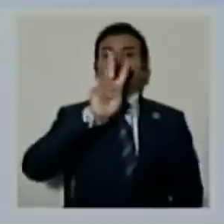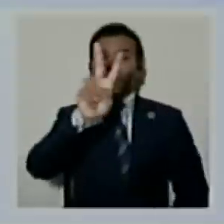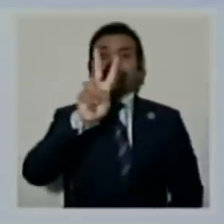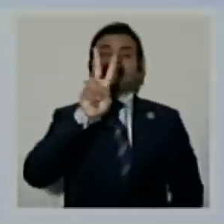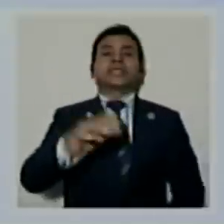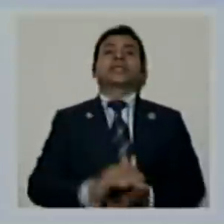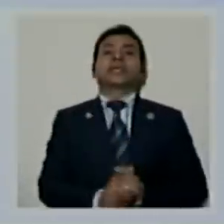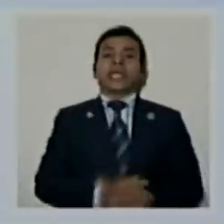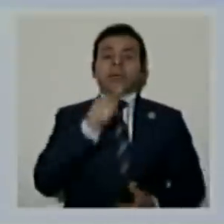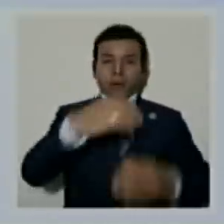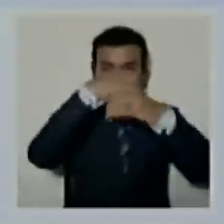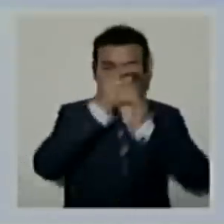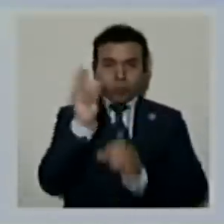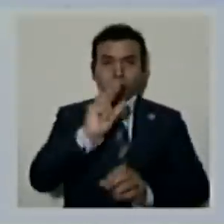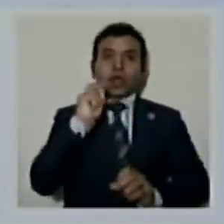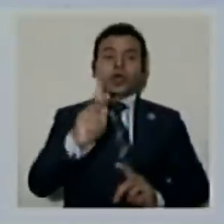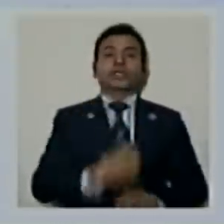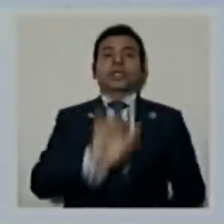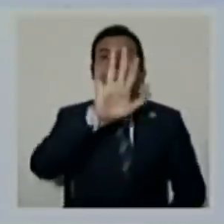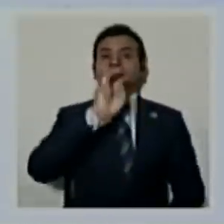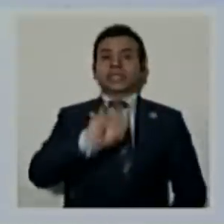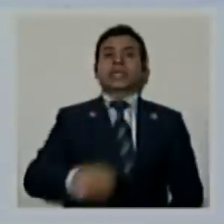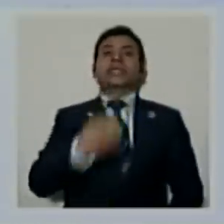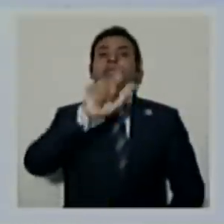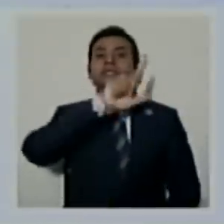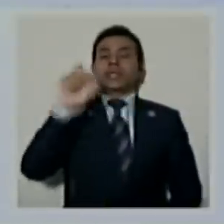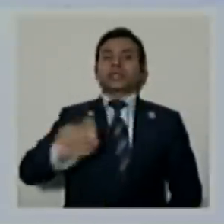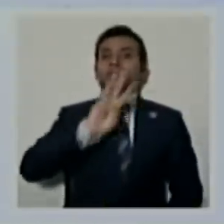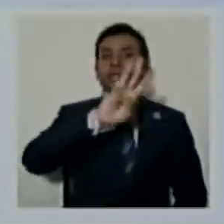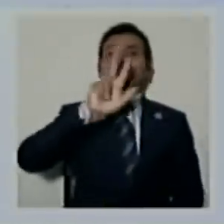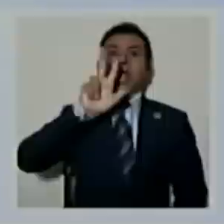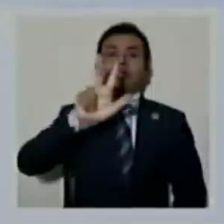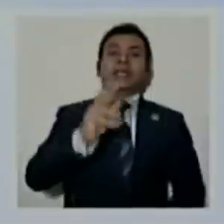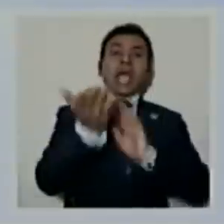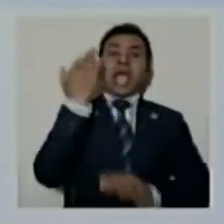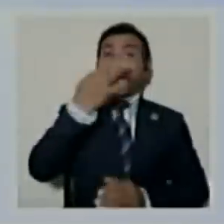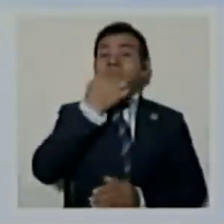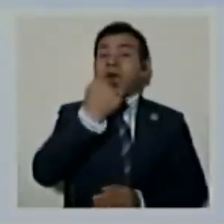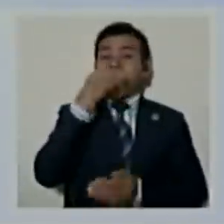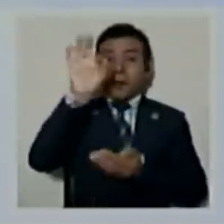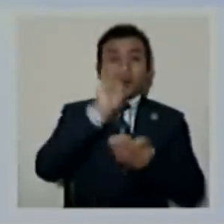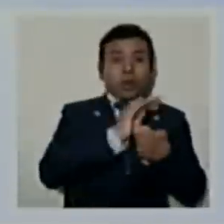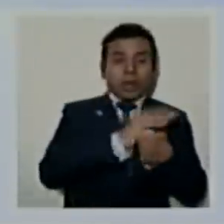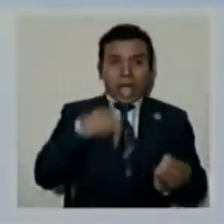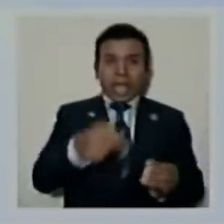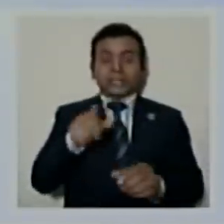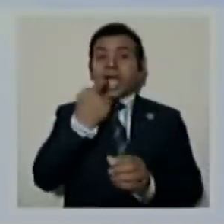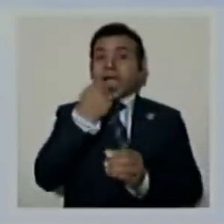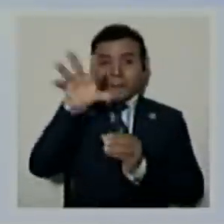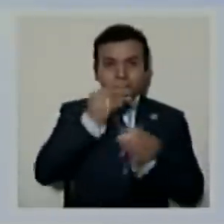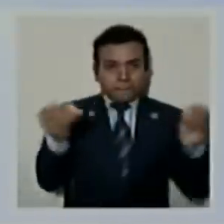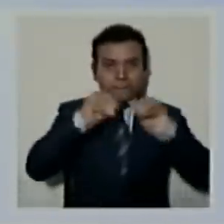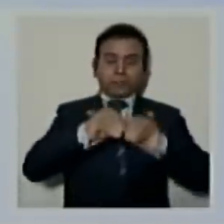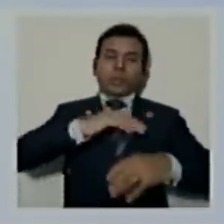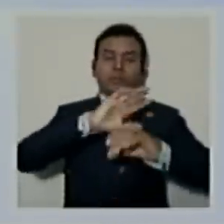গত 24 ঘন্টায় নমুনা সংগৃহীত হয়েছে 5642টি এবং পরীক্ষা হয়েছে